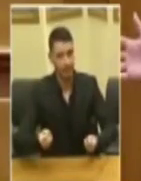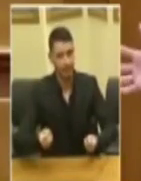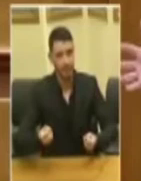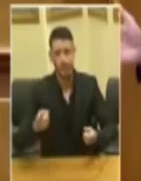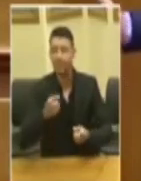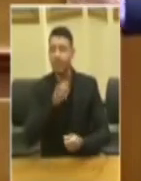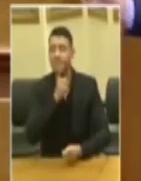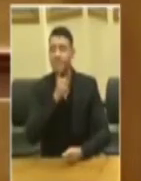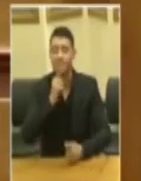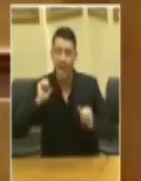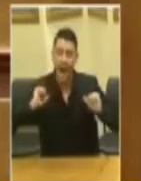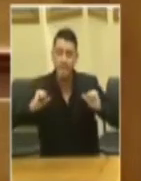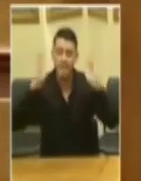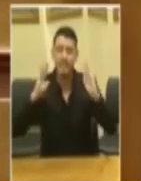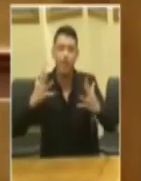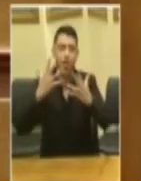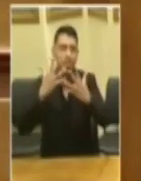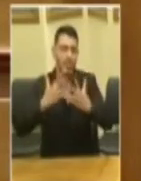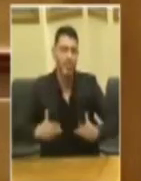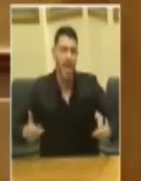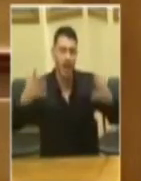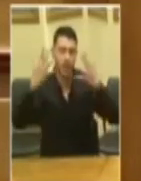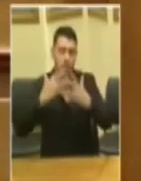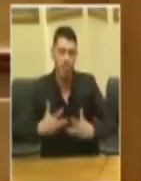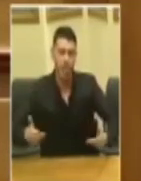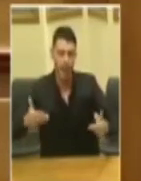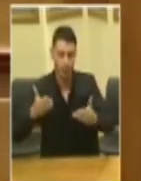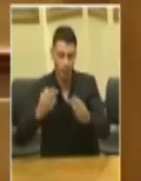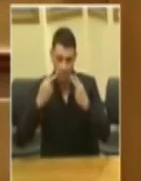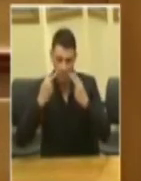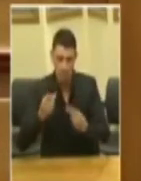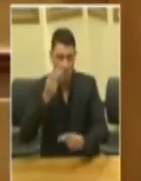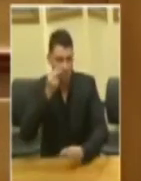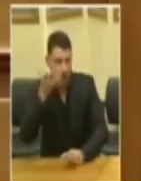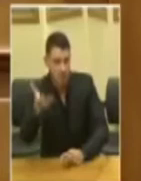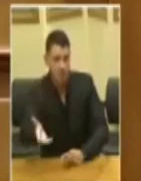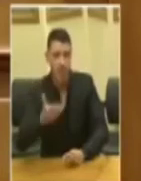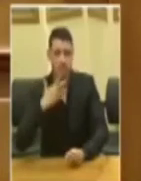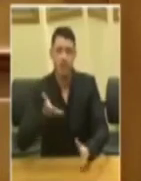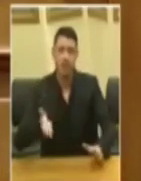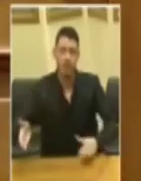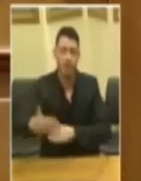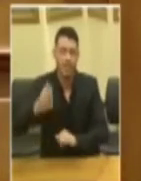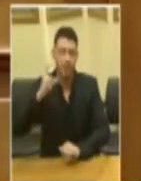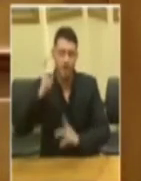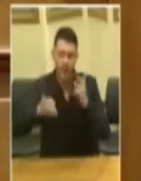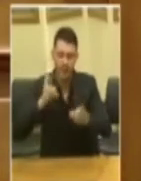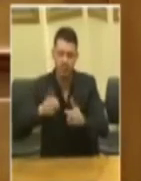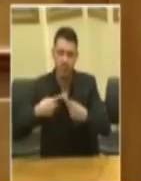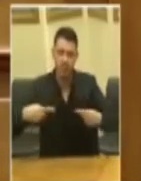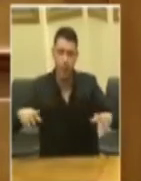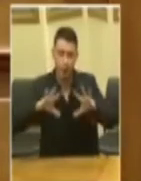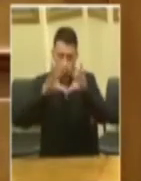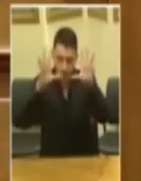θέατρο το οποίο είδαμε να παίζεται πριν από λίγο σε αυτή την αίθουσα, πίσω από τις μηχανογραφίες, πίσω από τις συκοφαντίες, βρίσκεται η αγωνία